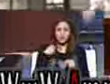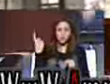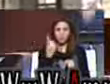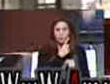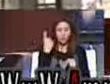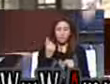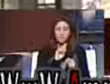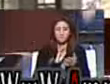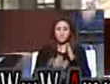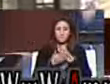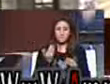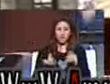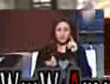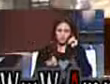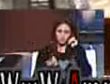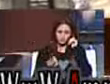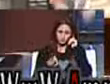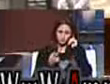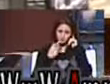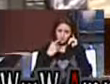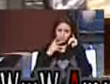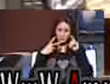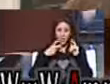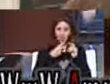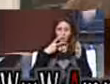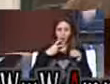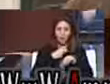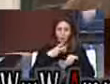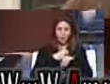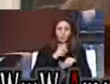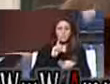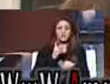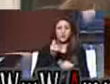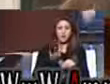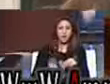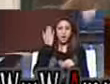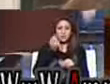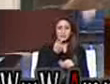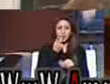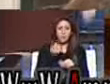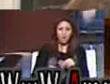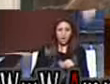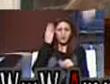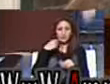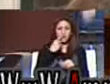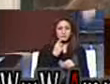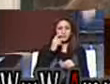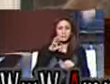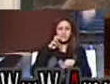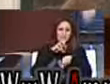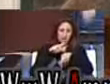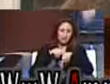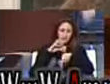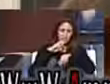الارياف شلبه الهريسه وبتاع والحجن مش موجوده. الادويه الغاليه بتبقى ناقصه، الادويه بتاعت امراض السرطان والحاجات دي